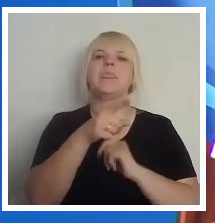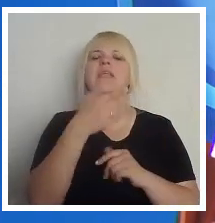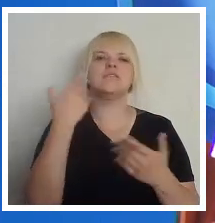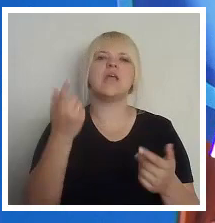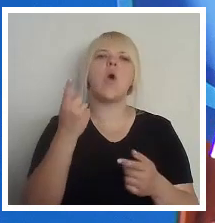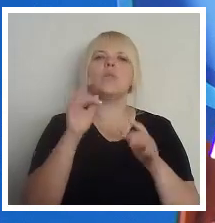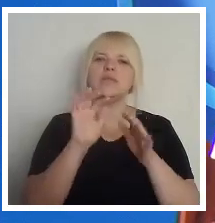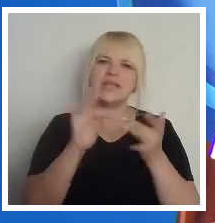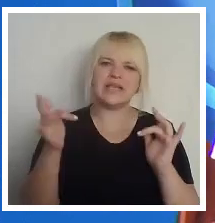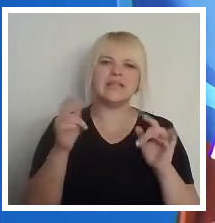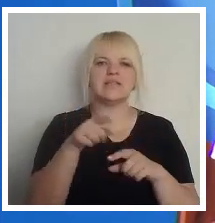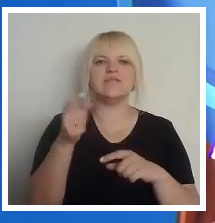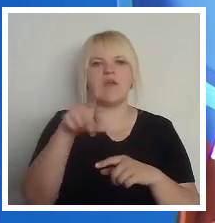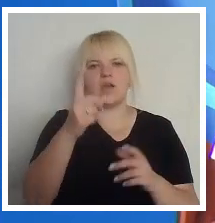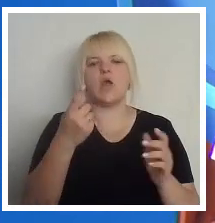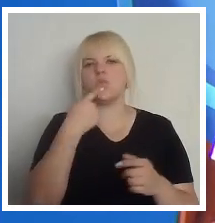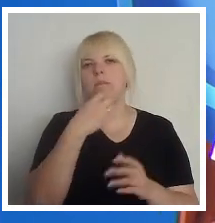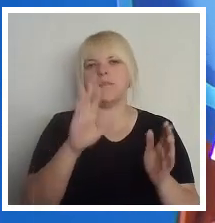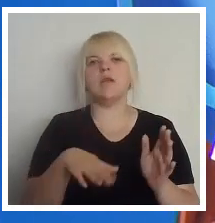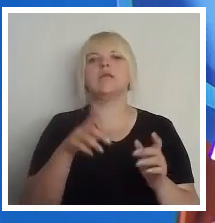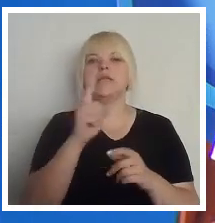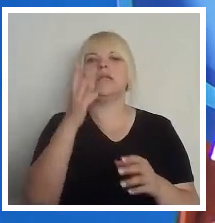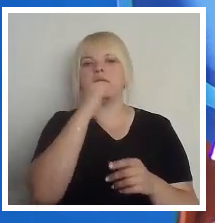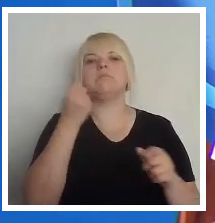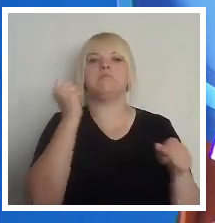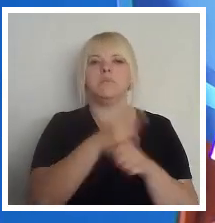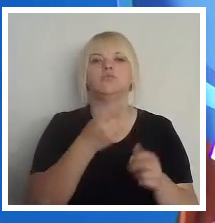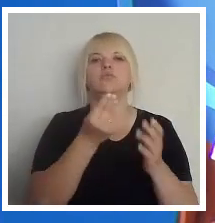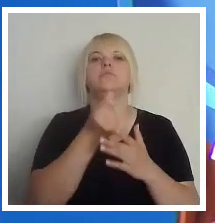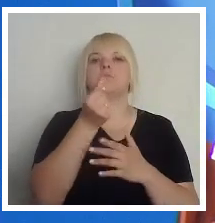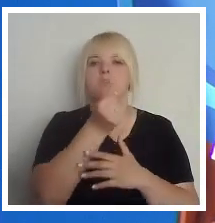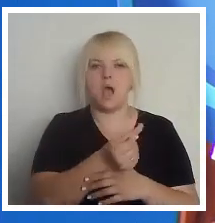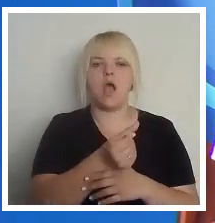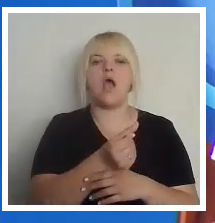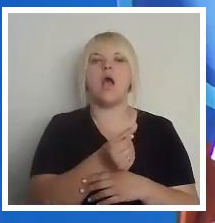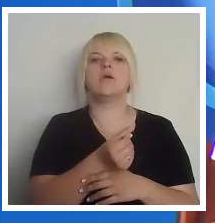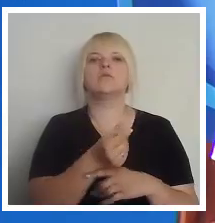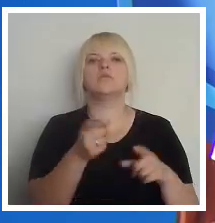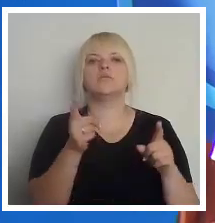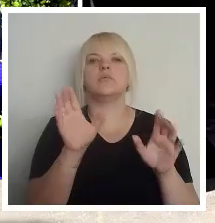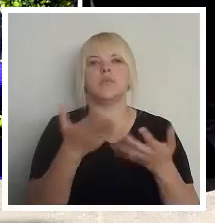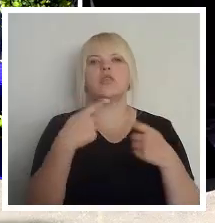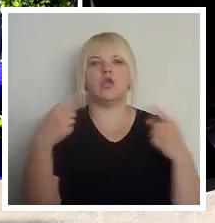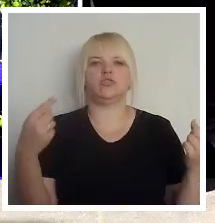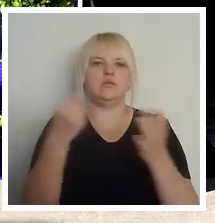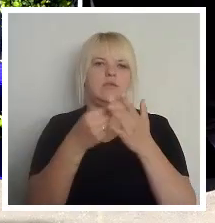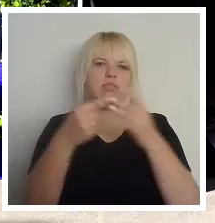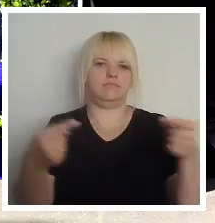digitāli, tas ir vairāk, teiksim, ir iespēja abonēt, dažādām grupām, pa brīdiem, pa dažādām cenām, jā.